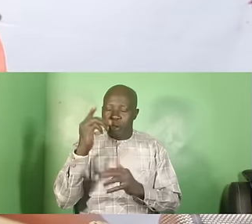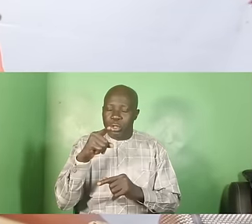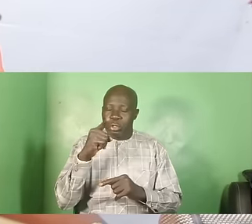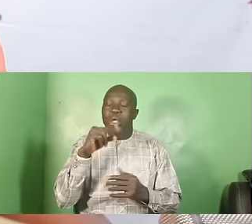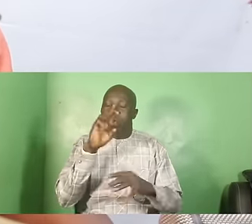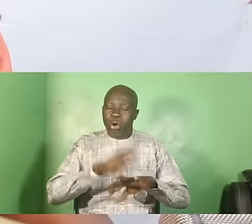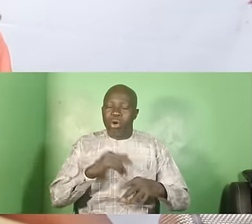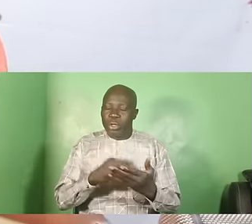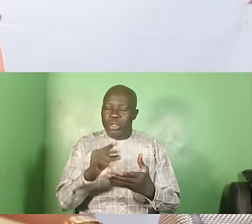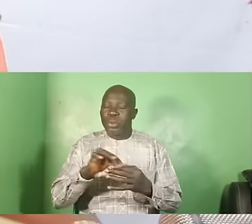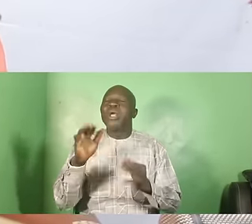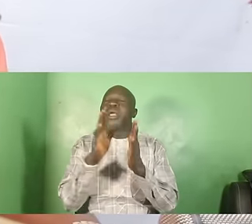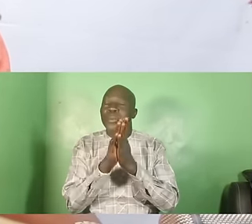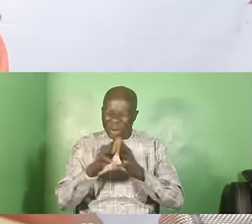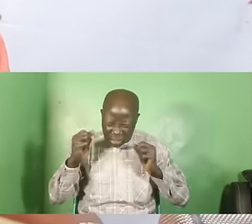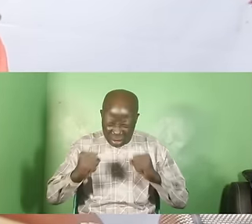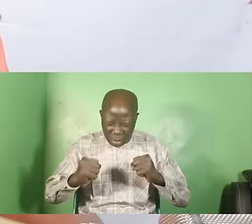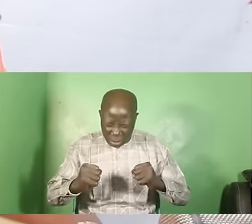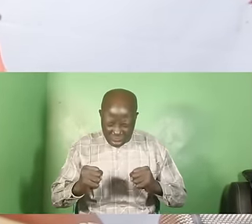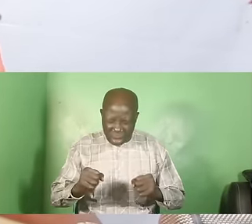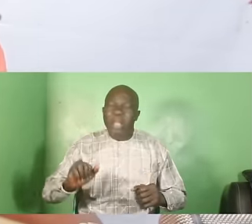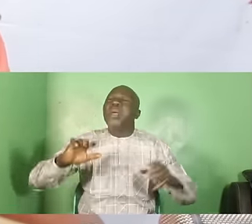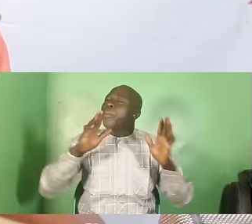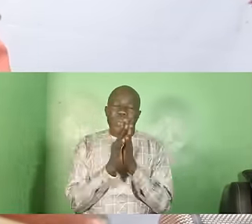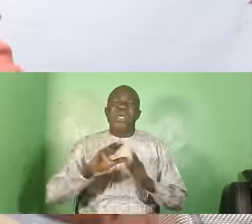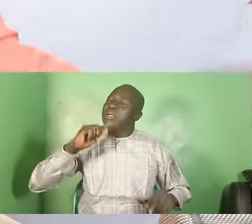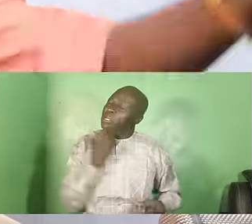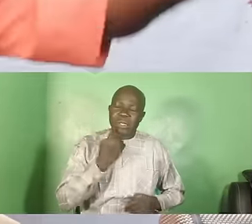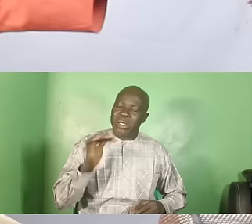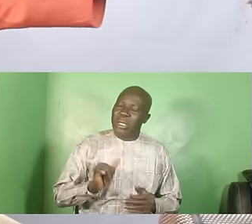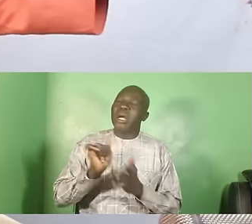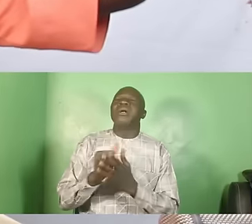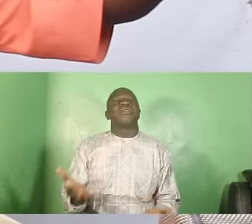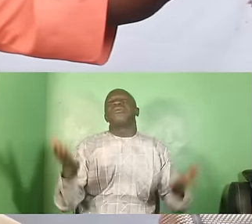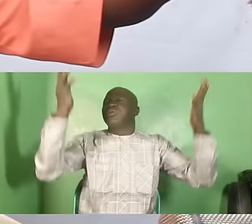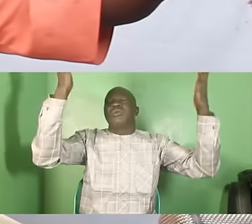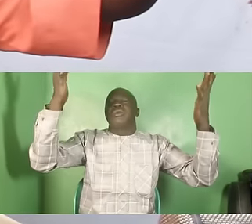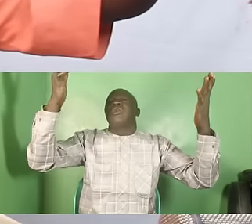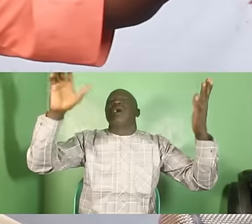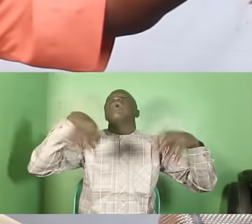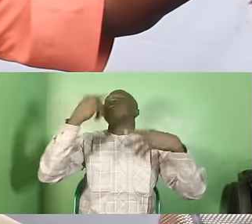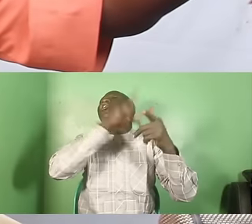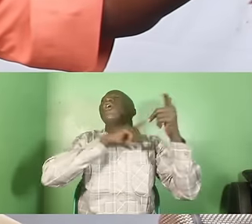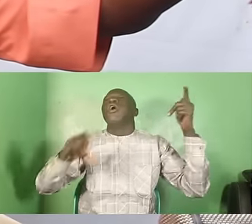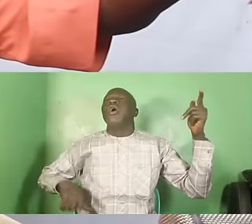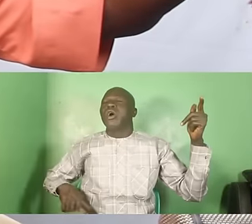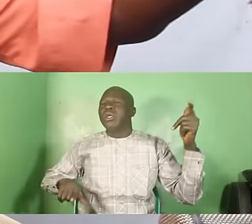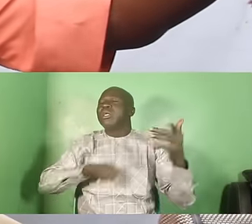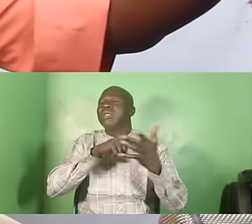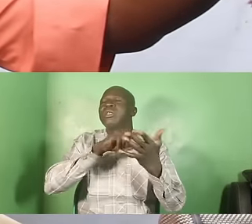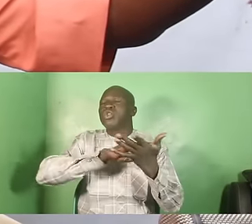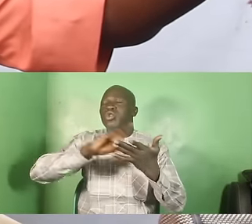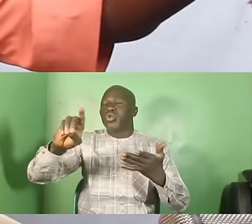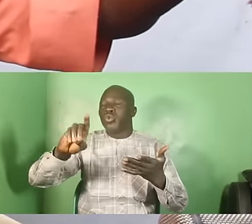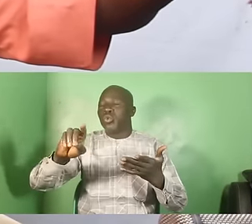Call the name of Jesus. Call the spirit. Call the spirit. Pray seriously. I want to tell you something. Will not lift up your hands. I say,